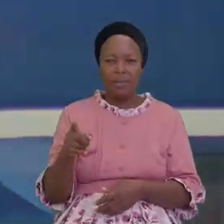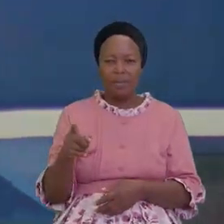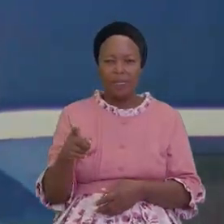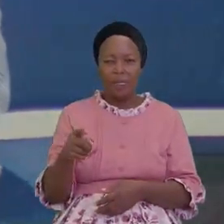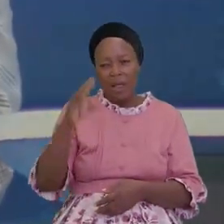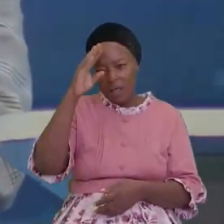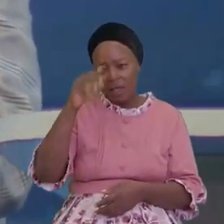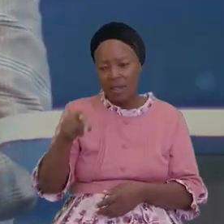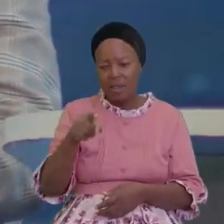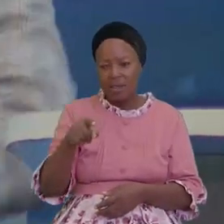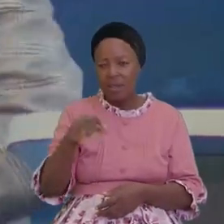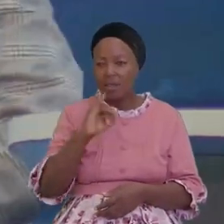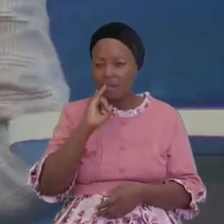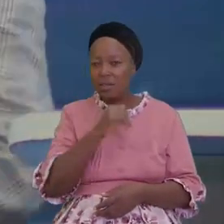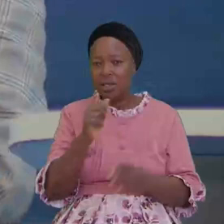Voyez cet homme,